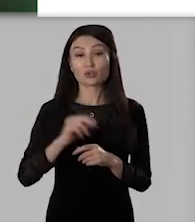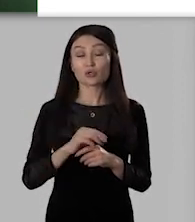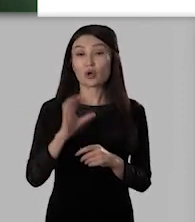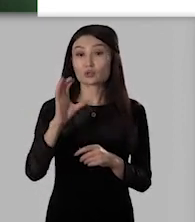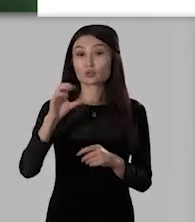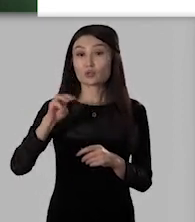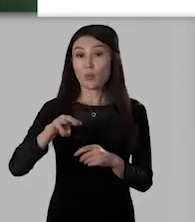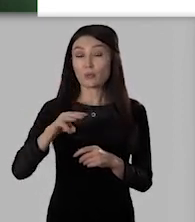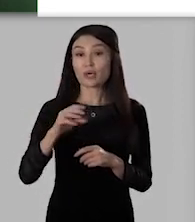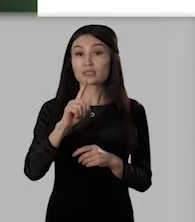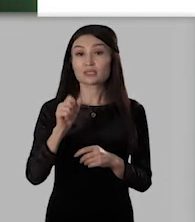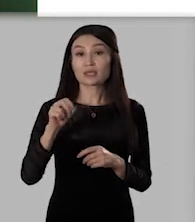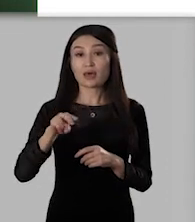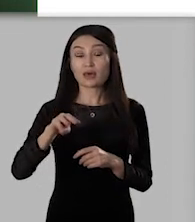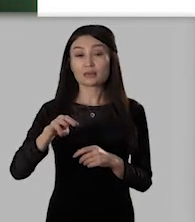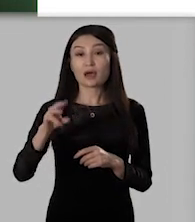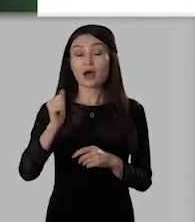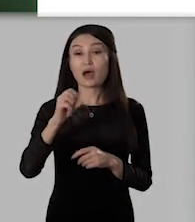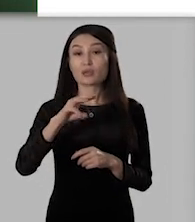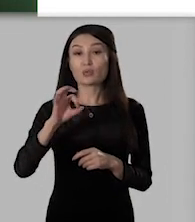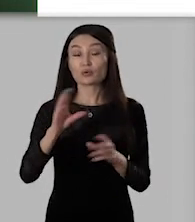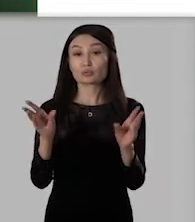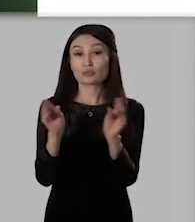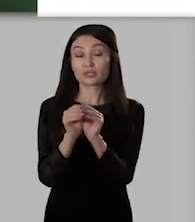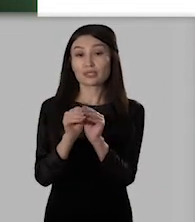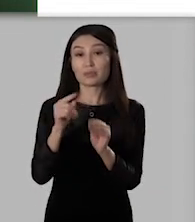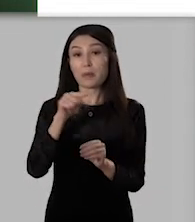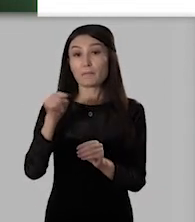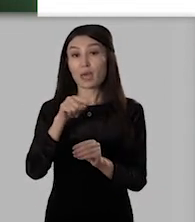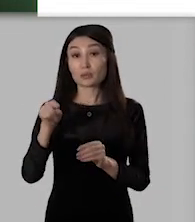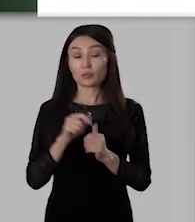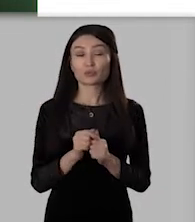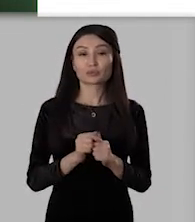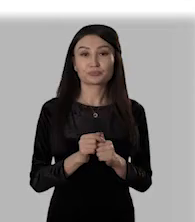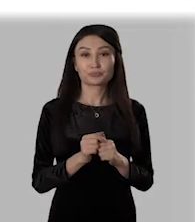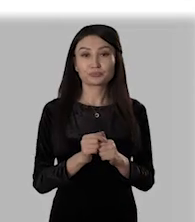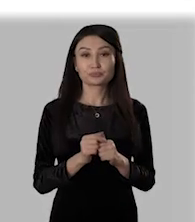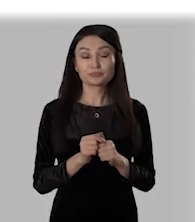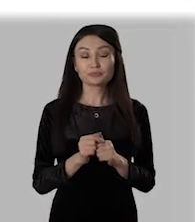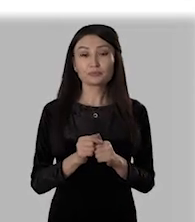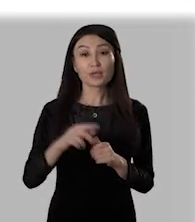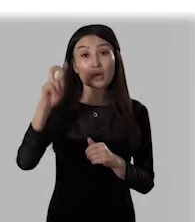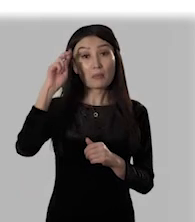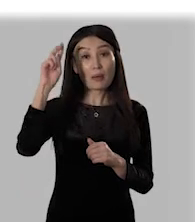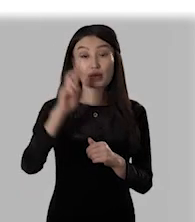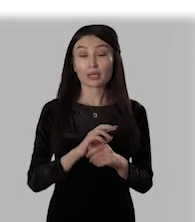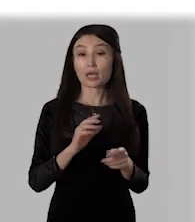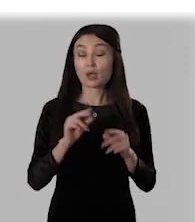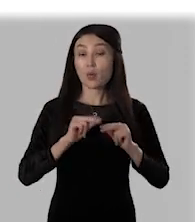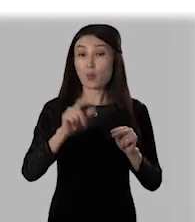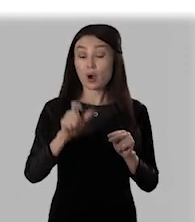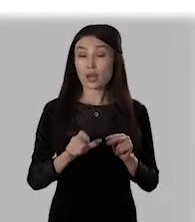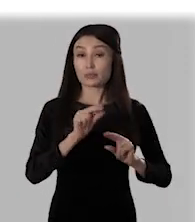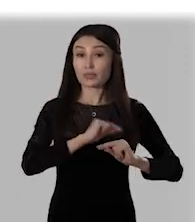зататоч биригип атооштук баяндоочу болду. Кийинки сүйлөмдү окуйбуз. Мамлекет мугалимдин